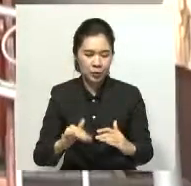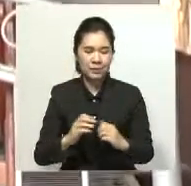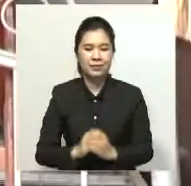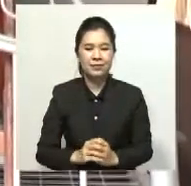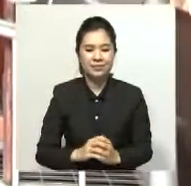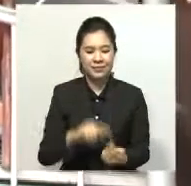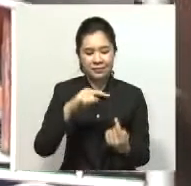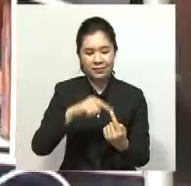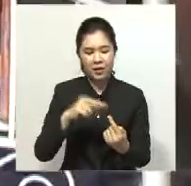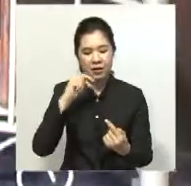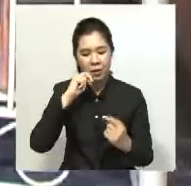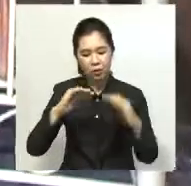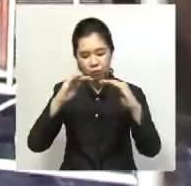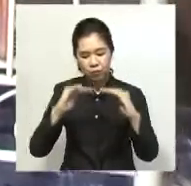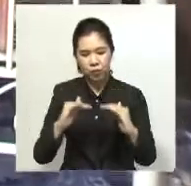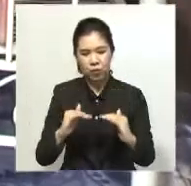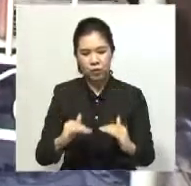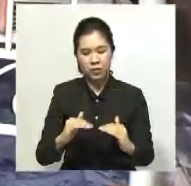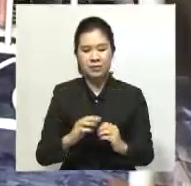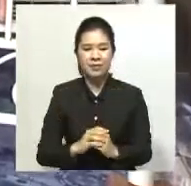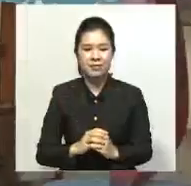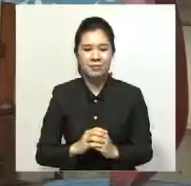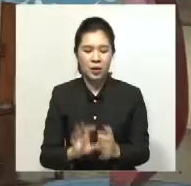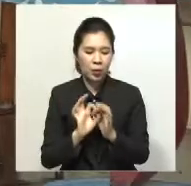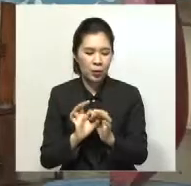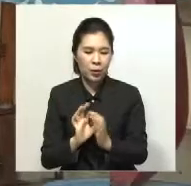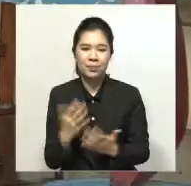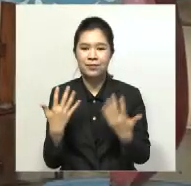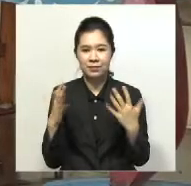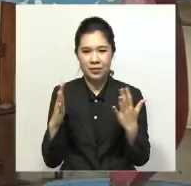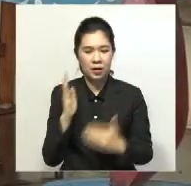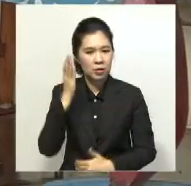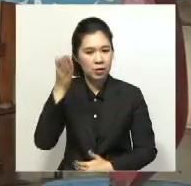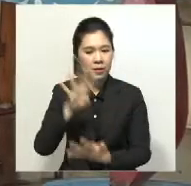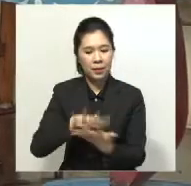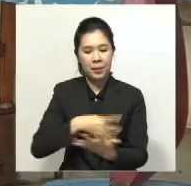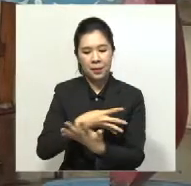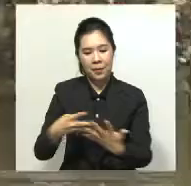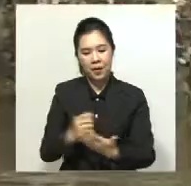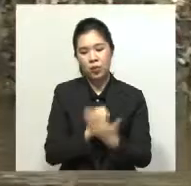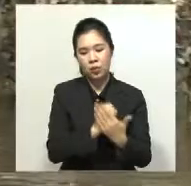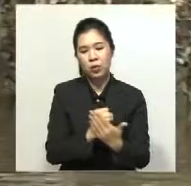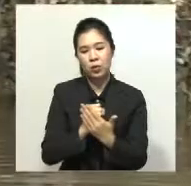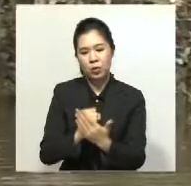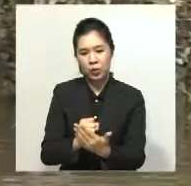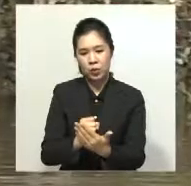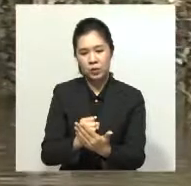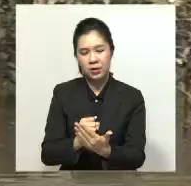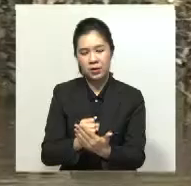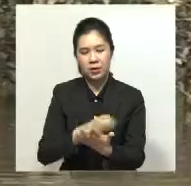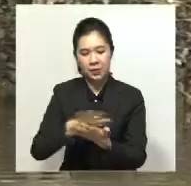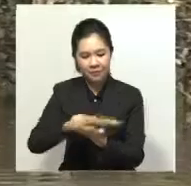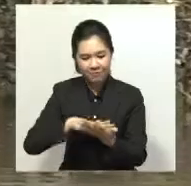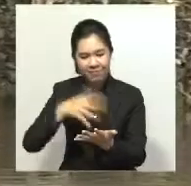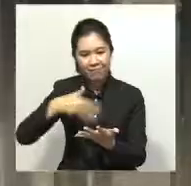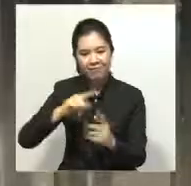ที่น้ำลดลงอย่างต่อเนื่องแล้วไม่มีพื้นที่ไหนน่าเป็นห่วงนะคะต่อไปก็คือแผนการฟื้นฟูให้กลับเข้าสู่ภาวะปกติ